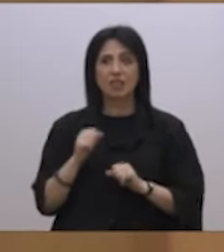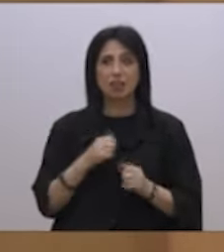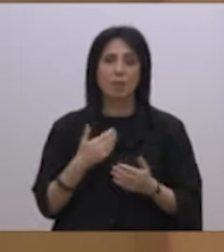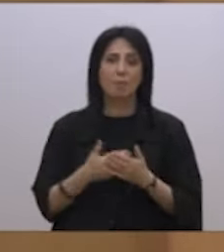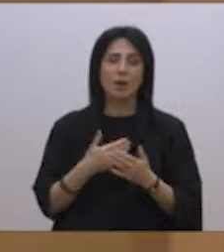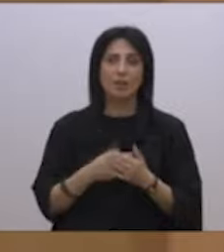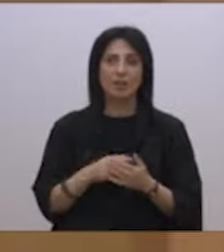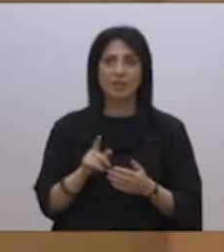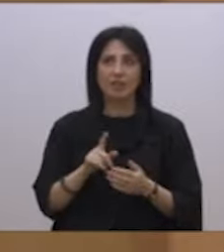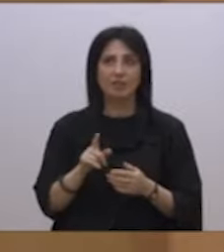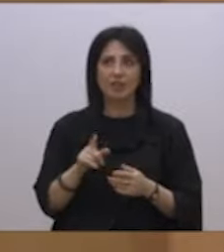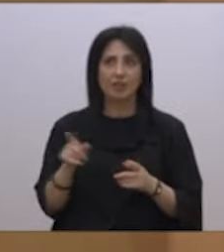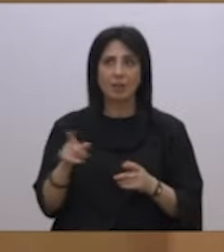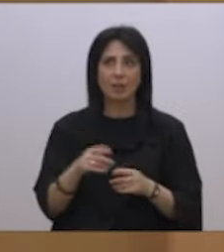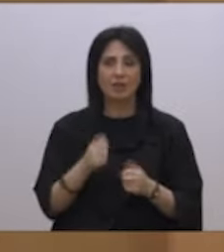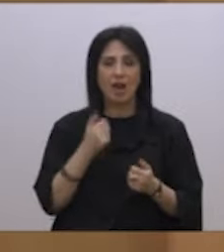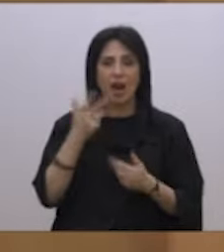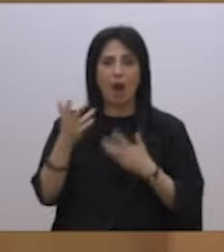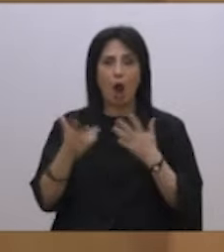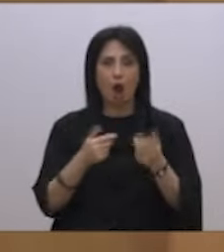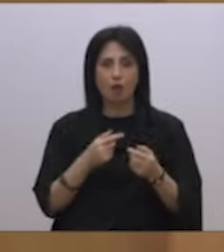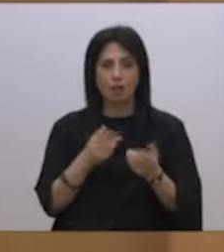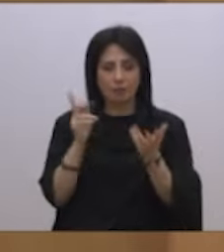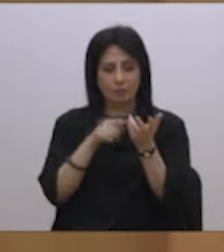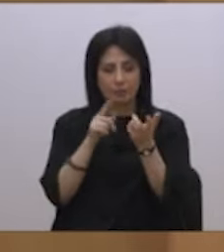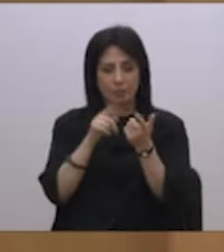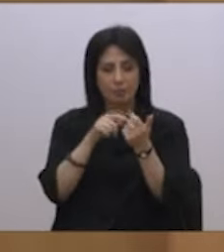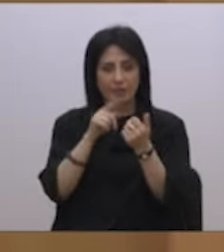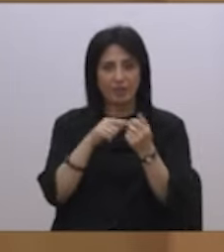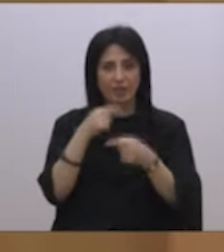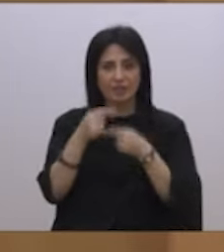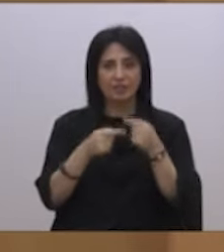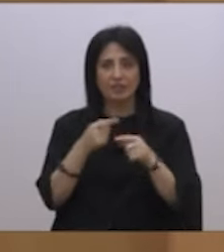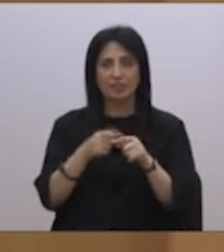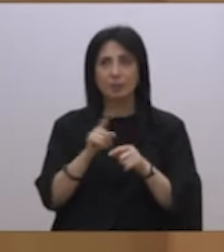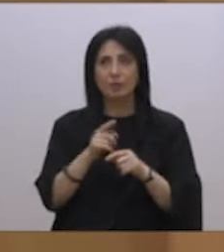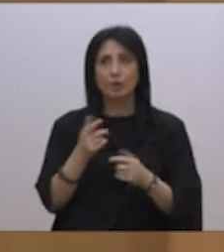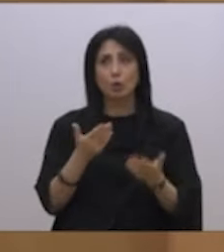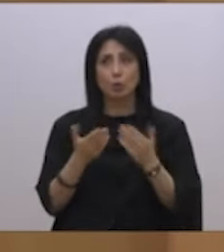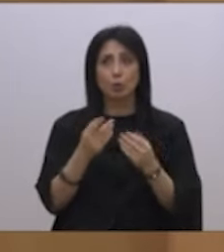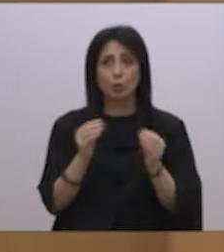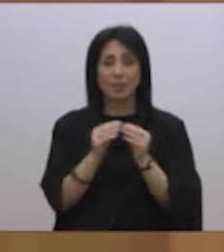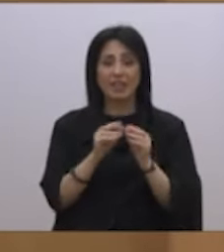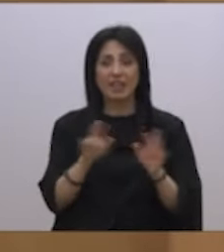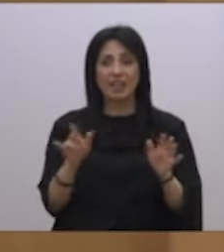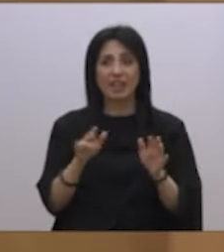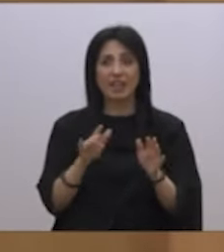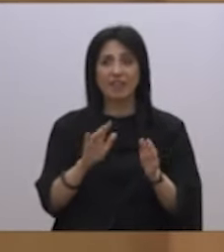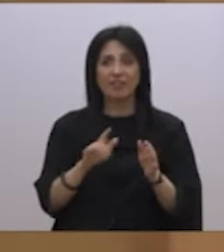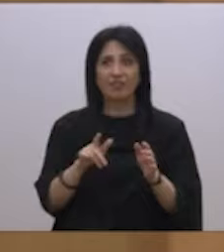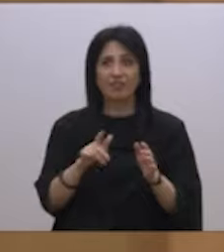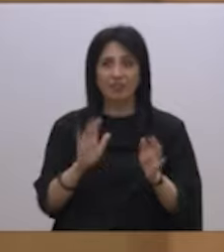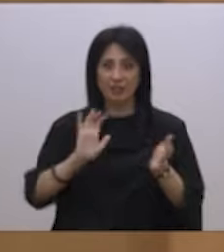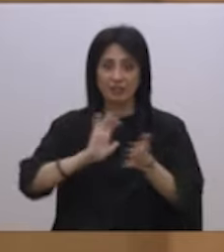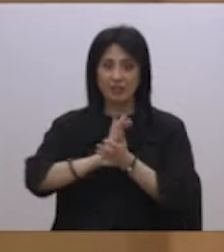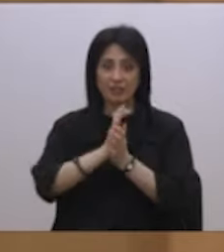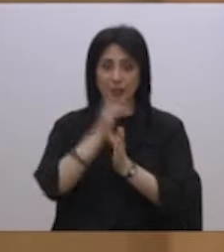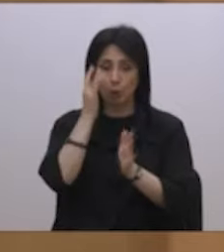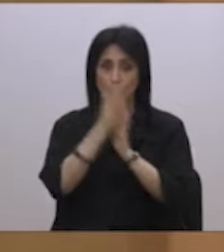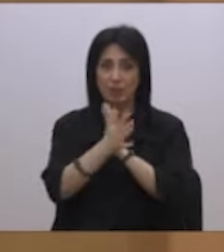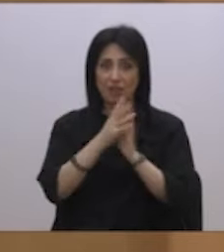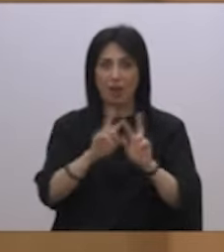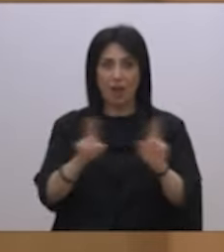მაგალითად, რადგან არ მოიშალეს ამ რაოდენობაზე ლაპარაკი და თავების თვლა, რომ თურმე ერთ და იგივე რაოდენობა ეტევა გადაჭედილ